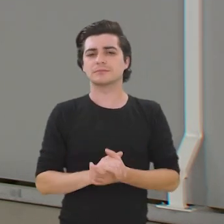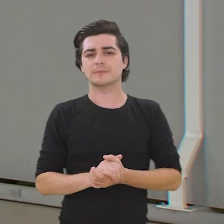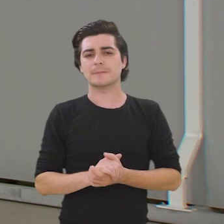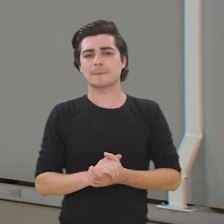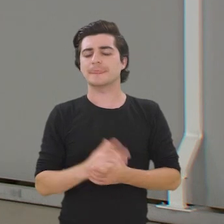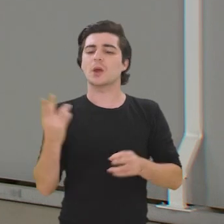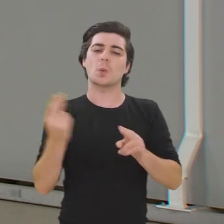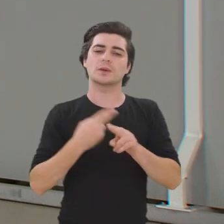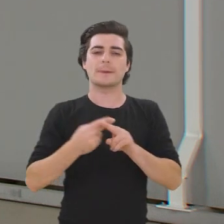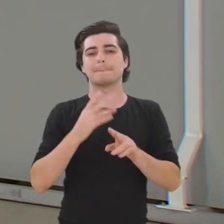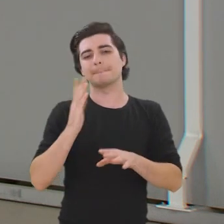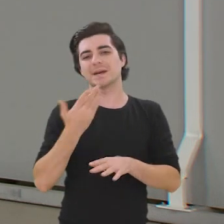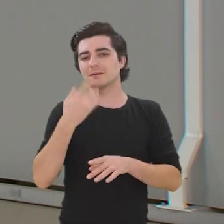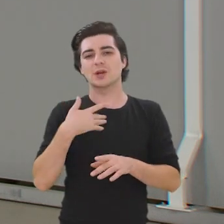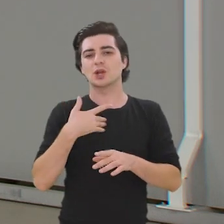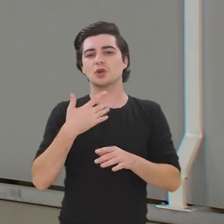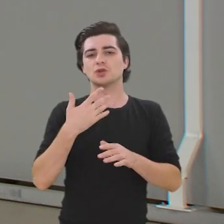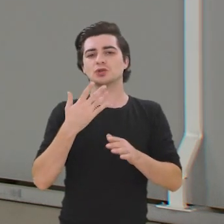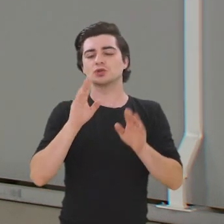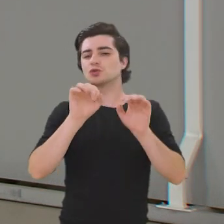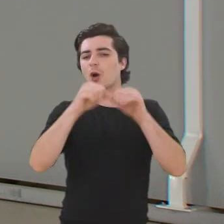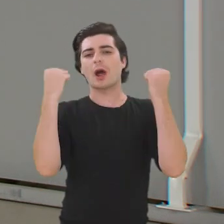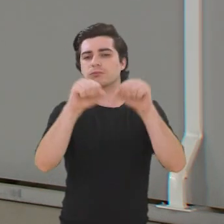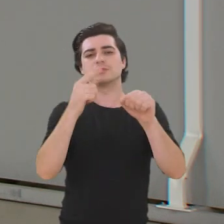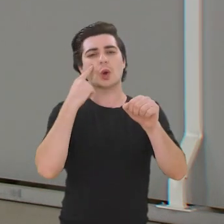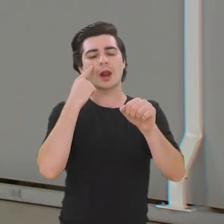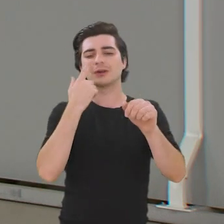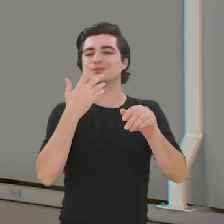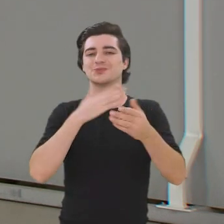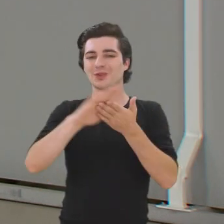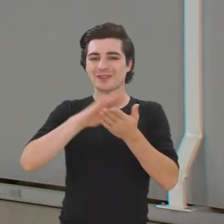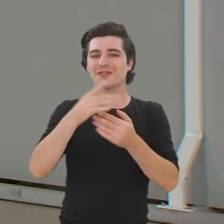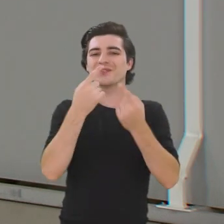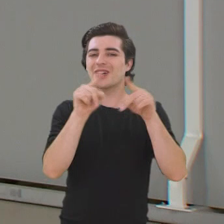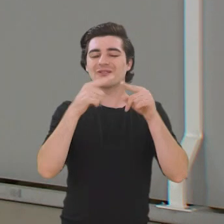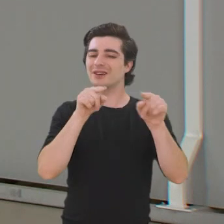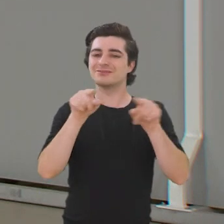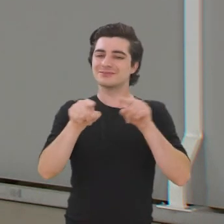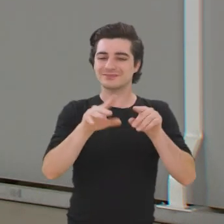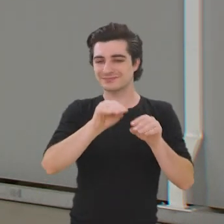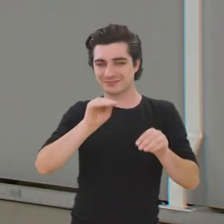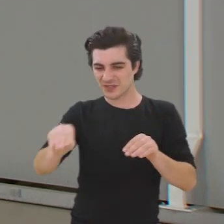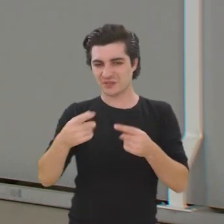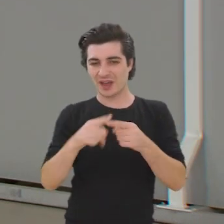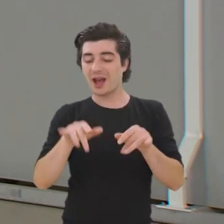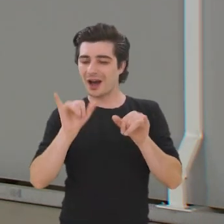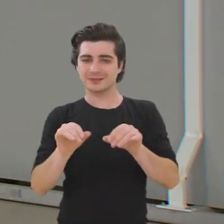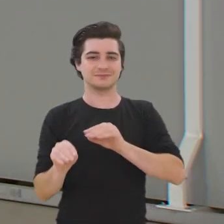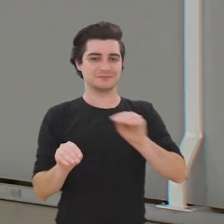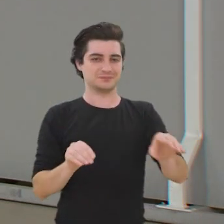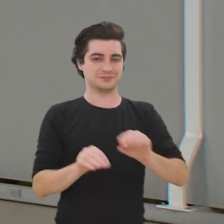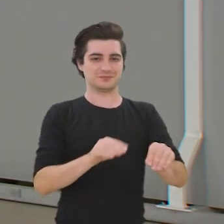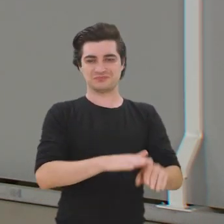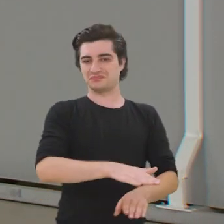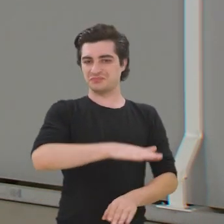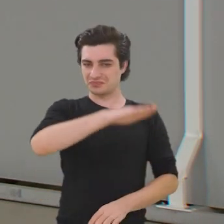çocuklarınızdan. Örneğin herhangi bir dolap düzenleme sırasında farklı olanları farklı bir yere, aynı